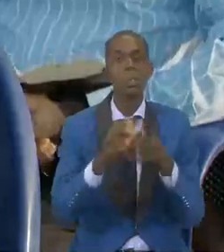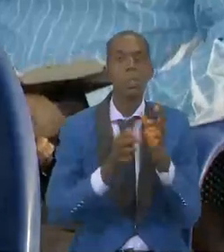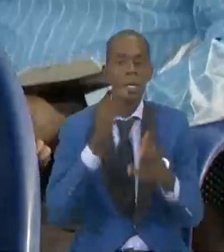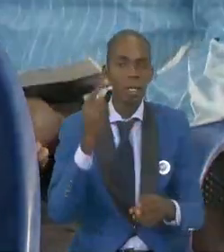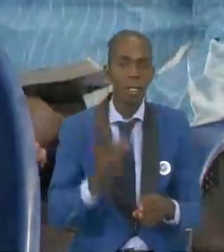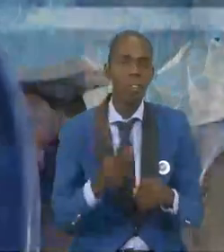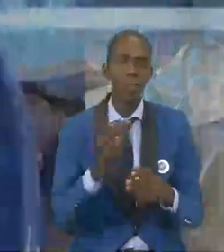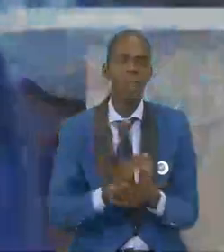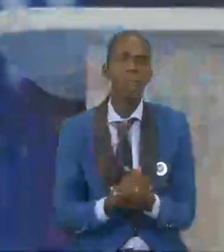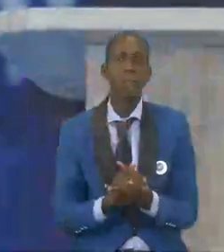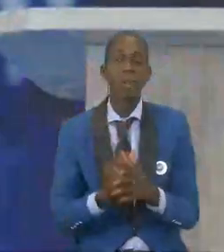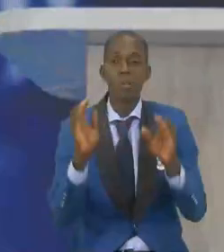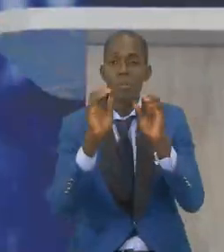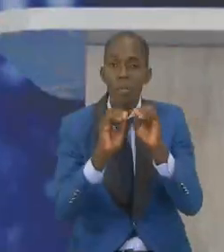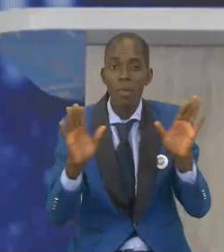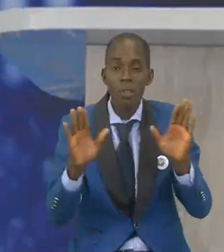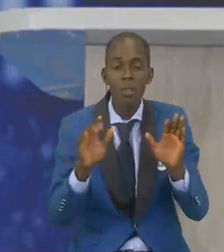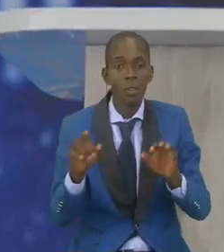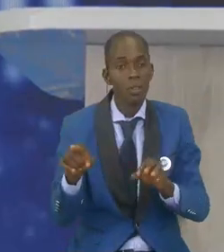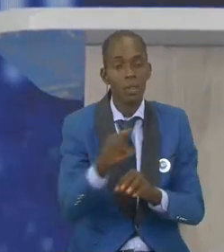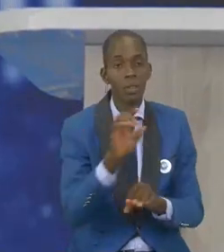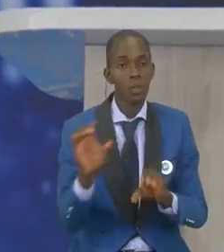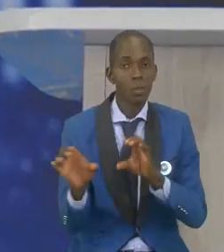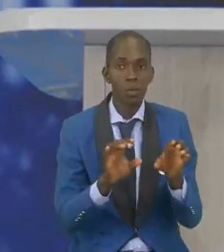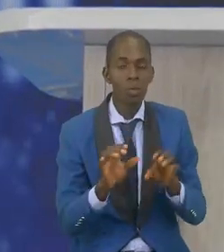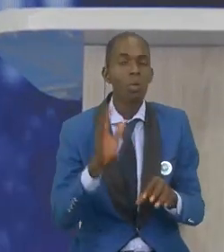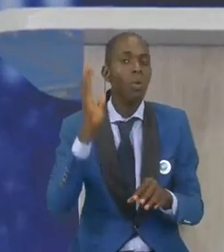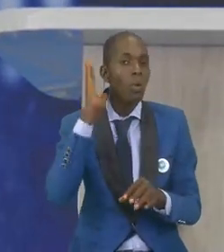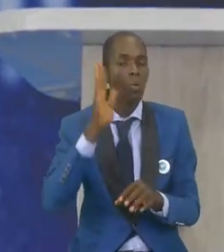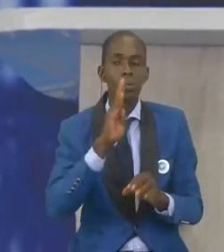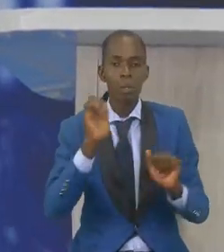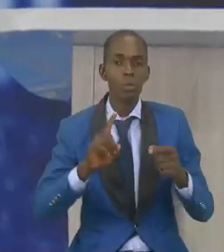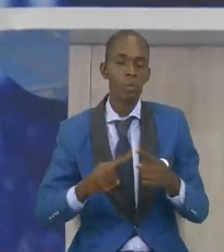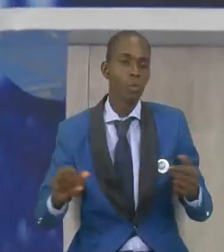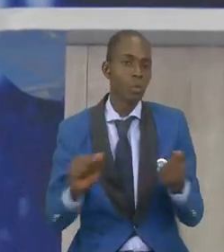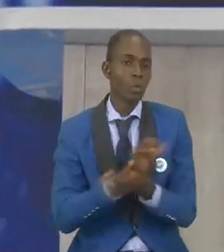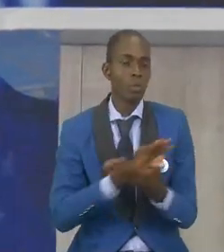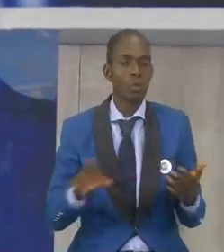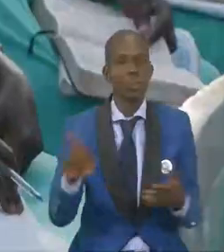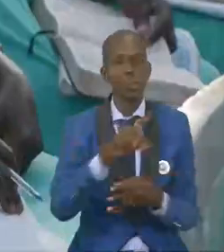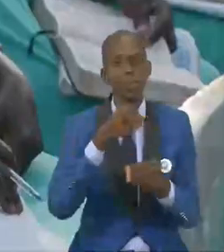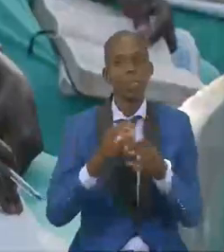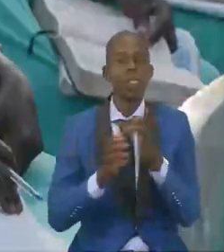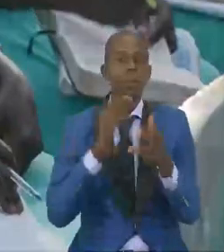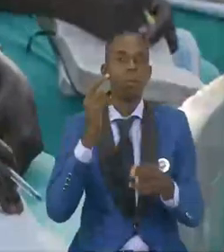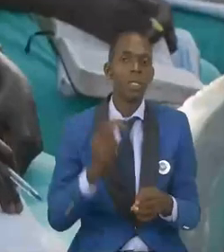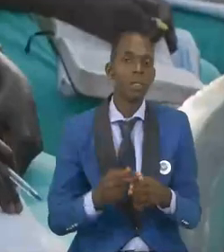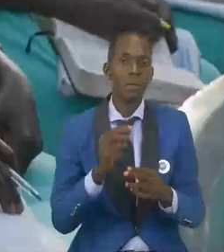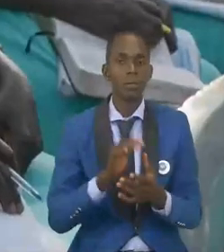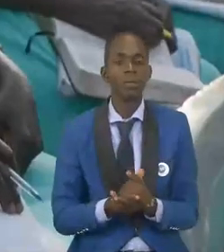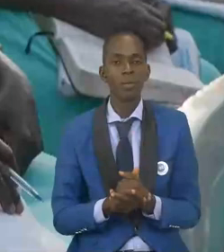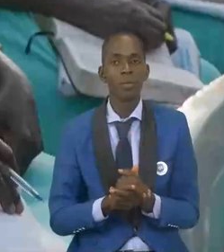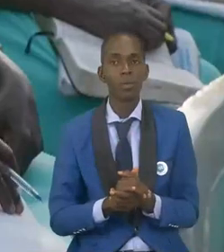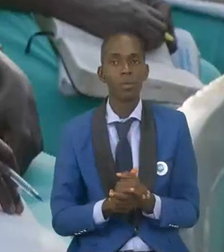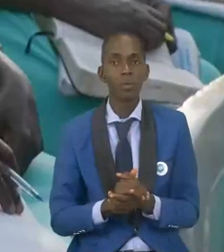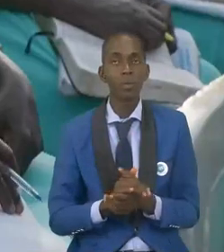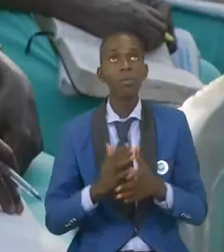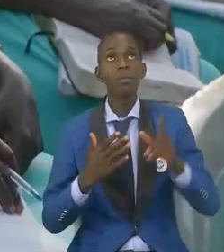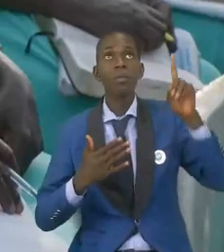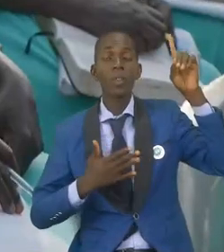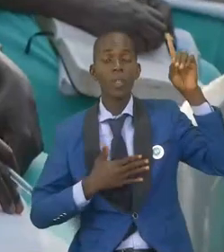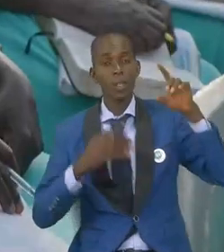ça ne va pas t'atteindre ils ne pourront pas ta voix rien de ce qu'ils feront ne pourra